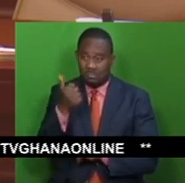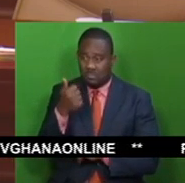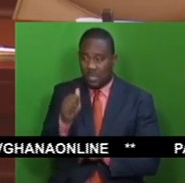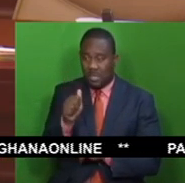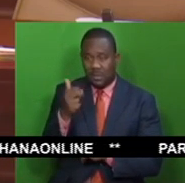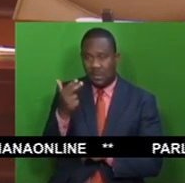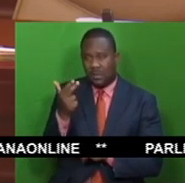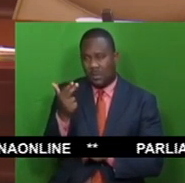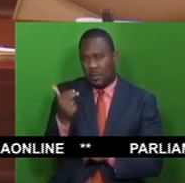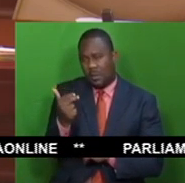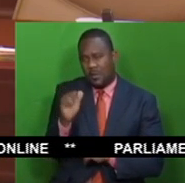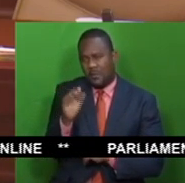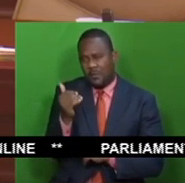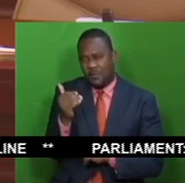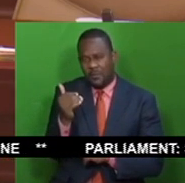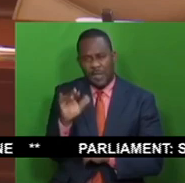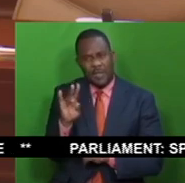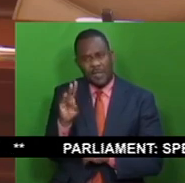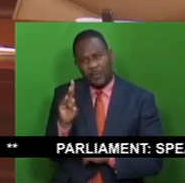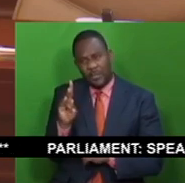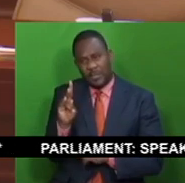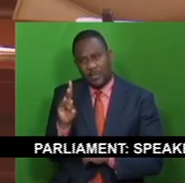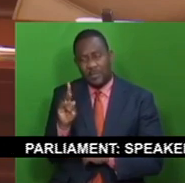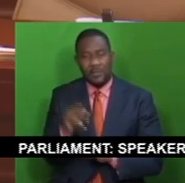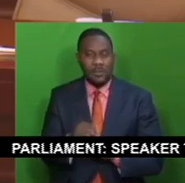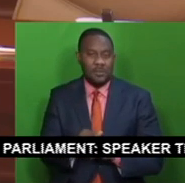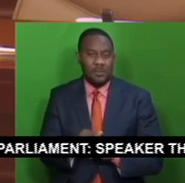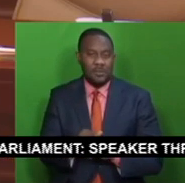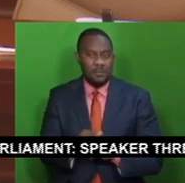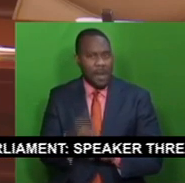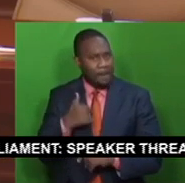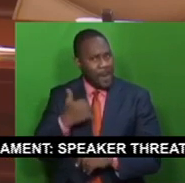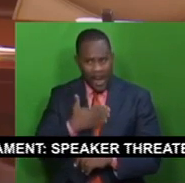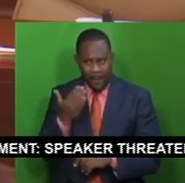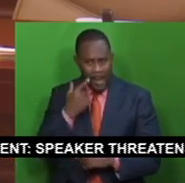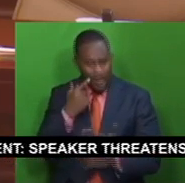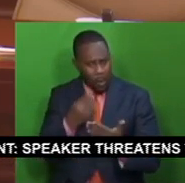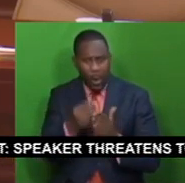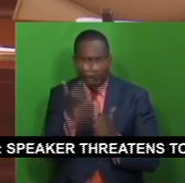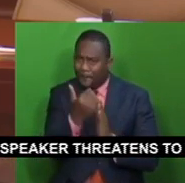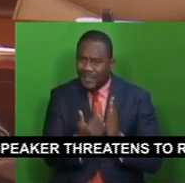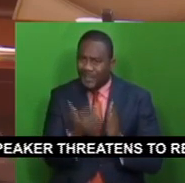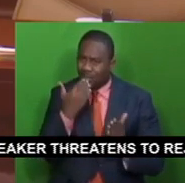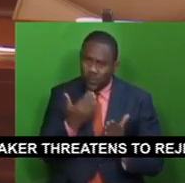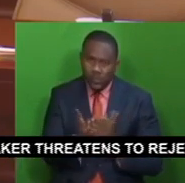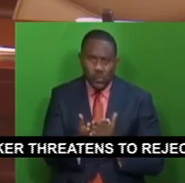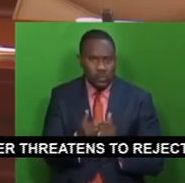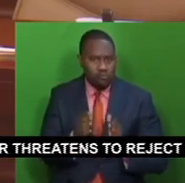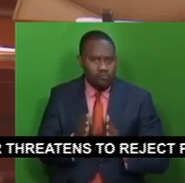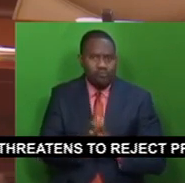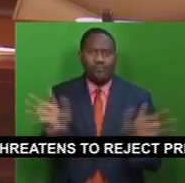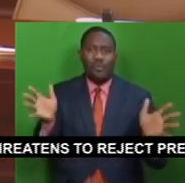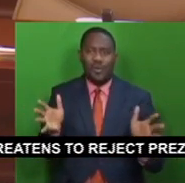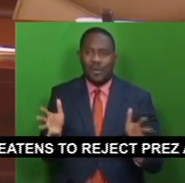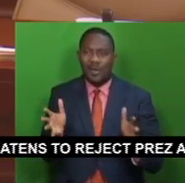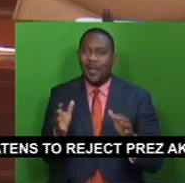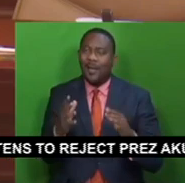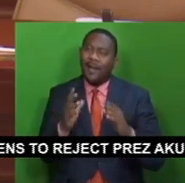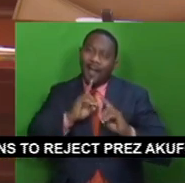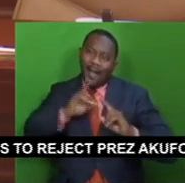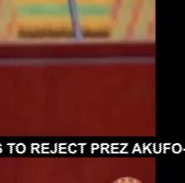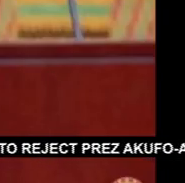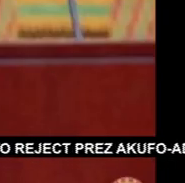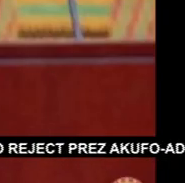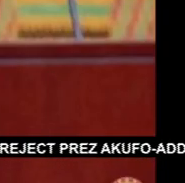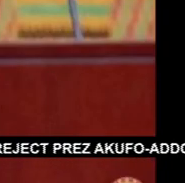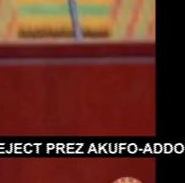omanim se ye bete so na wo kiremu a de ebeko ama atemu no wate so 77 million Ghana cedis ena